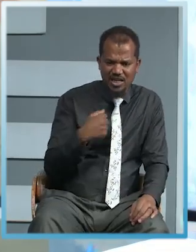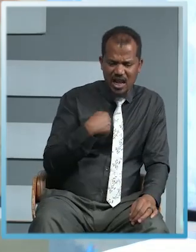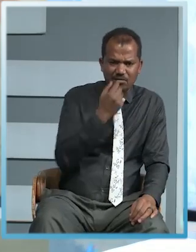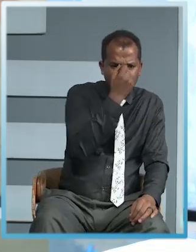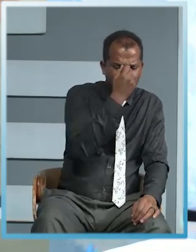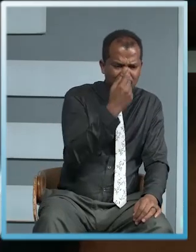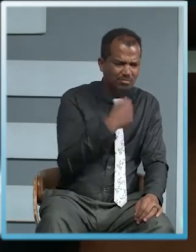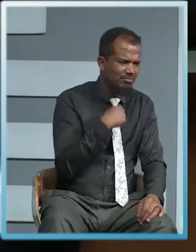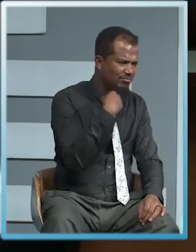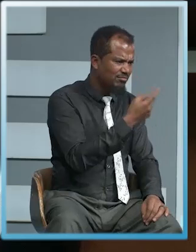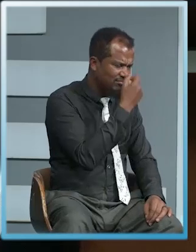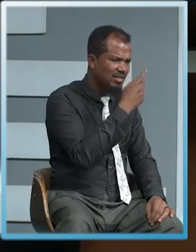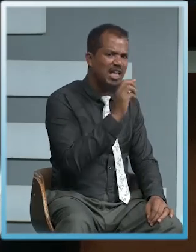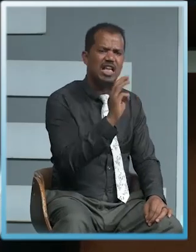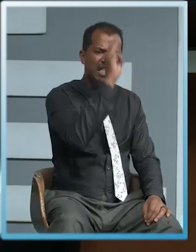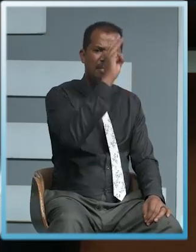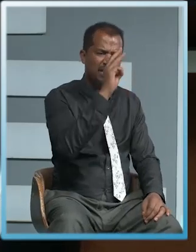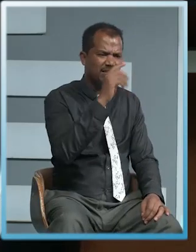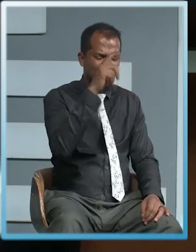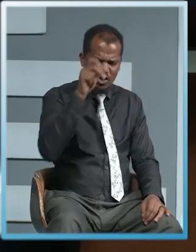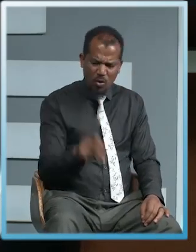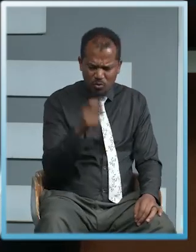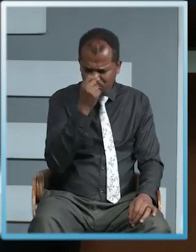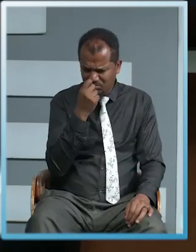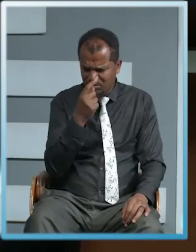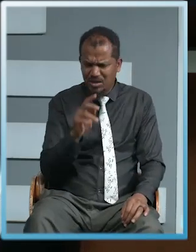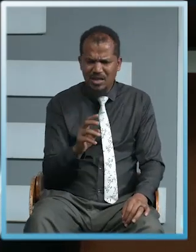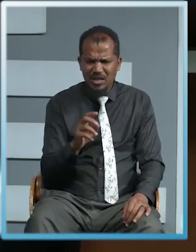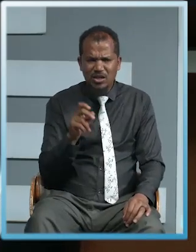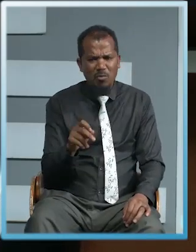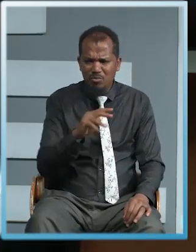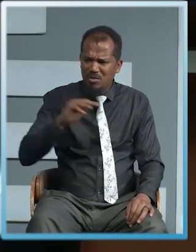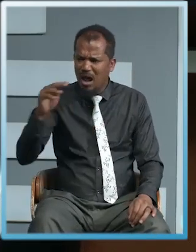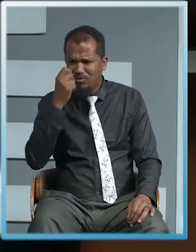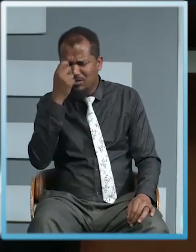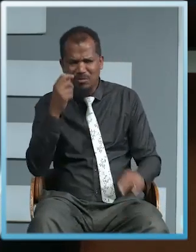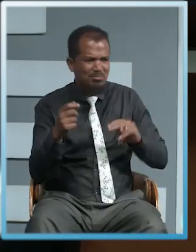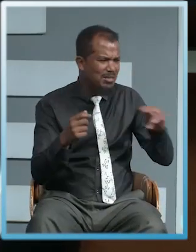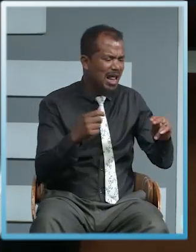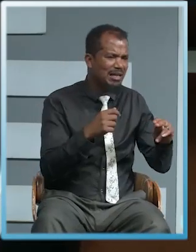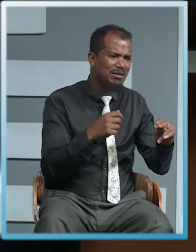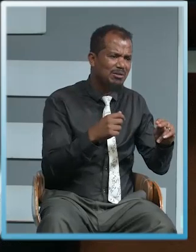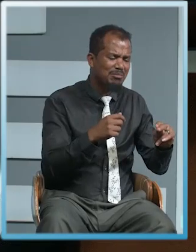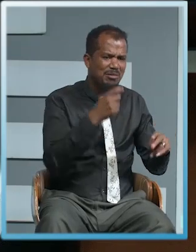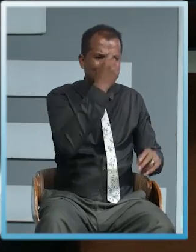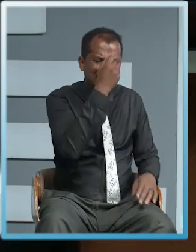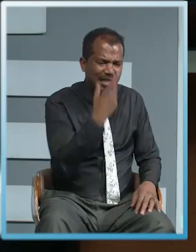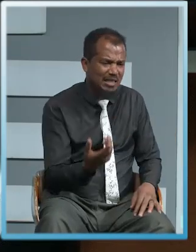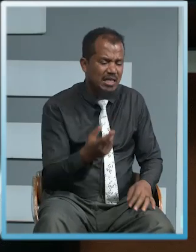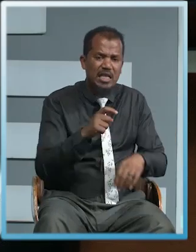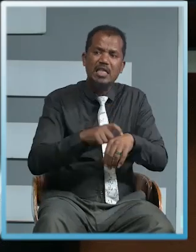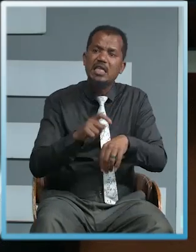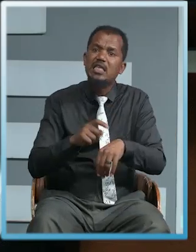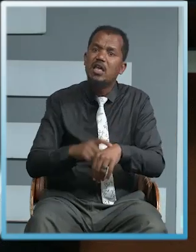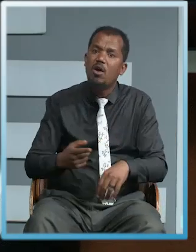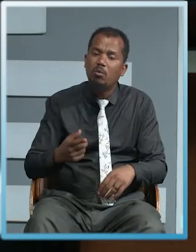ستراتري أنتين سمينو دبو بون ستراتر دبو سمينو ستراتر مرابو مسراب مرابو عندي سنتراتر